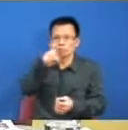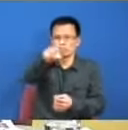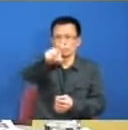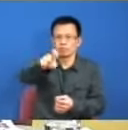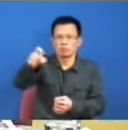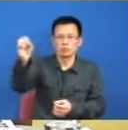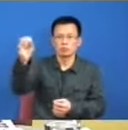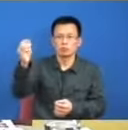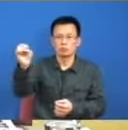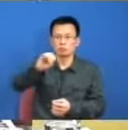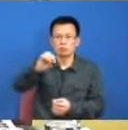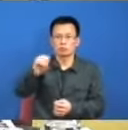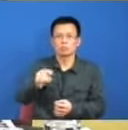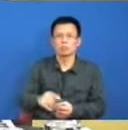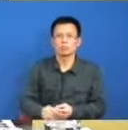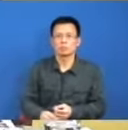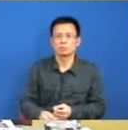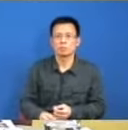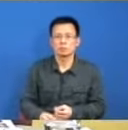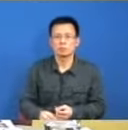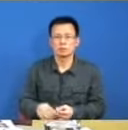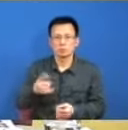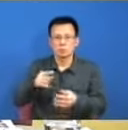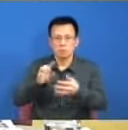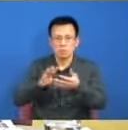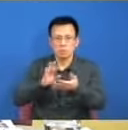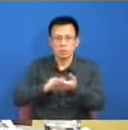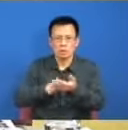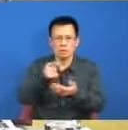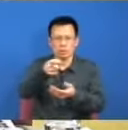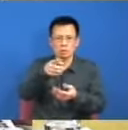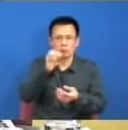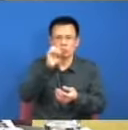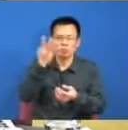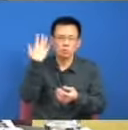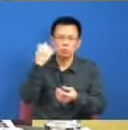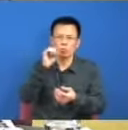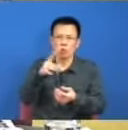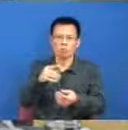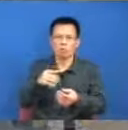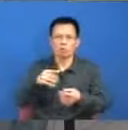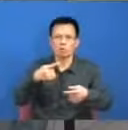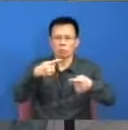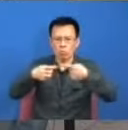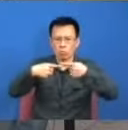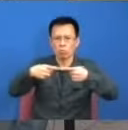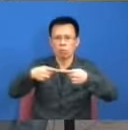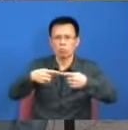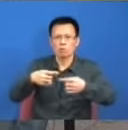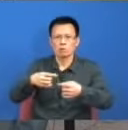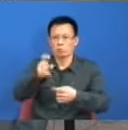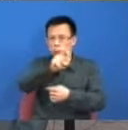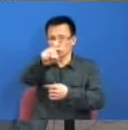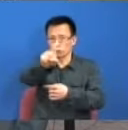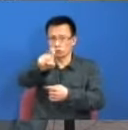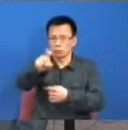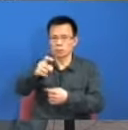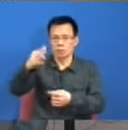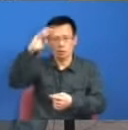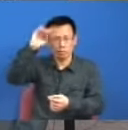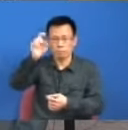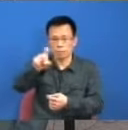於是他們先用胡椒噴霧。但是剛才你跟我們說的處境就不是這樣了，他們的胡椒噴霧的噴法呢，